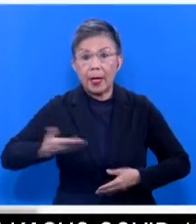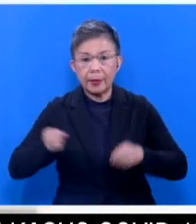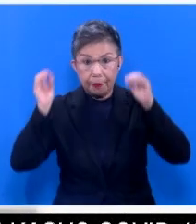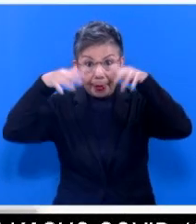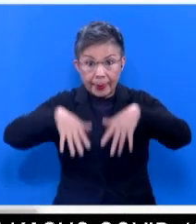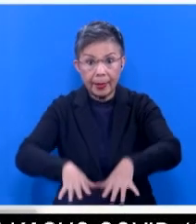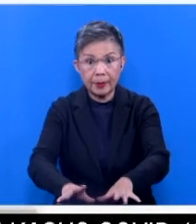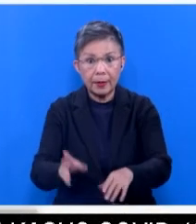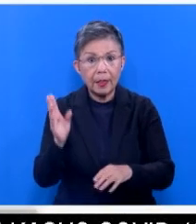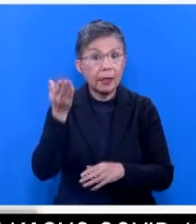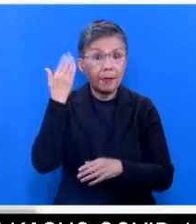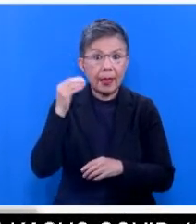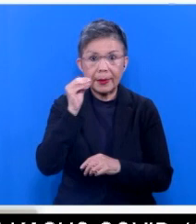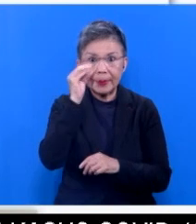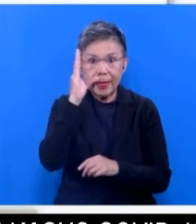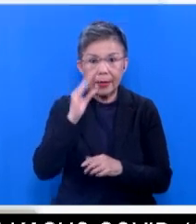Jakarta Pusat Selasa kemarin.